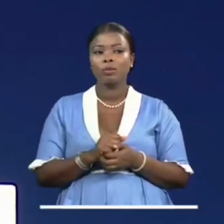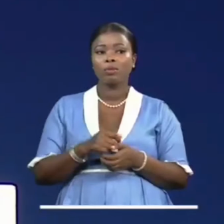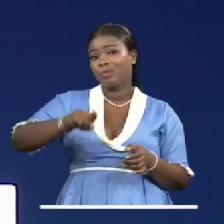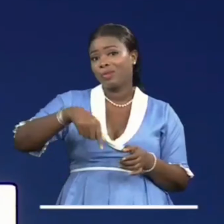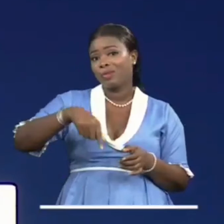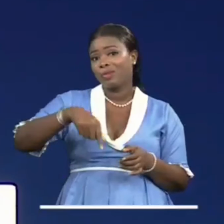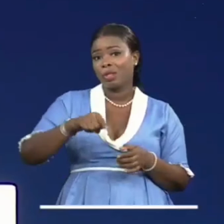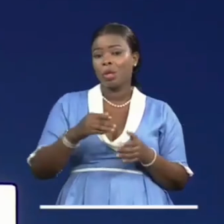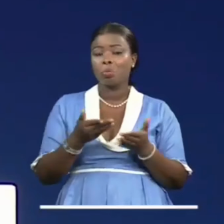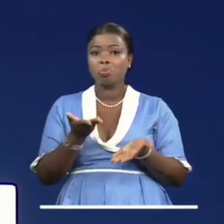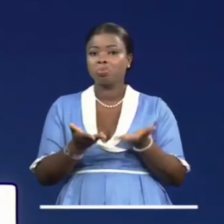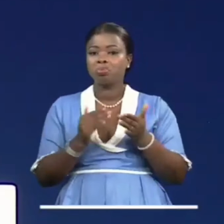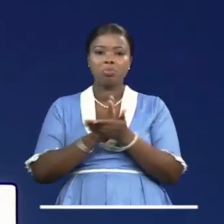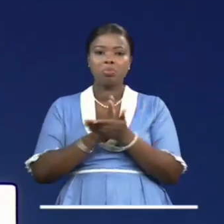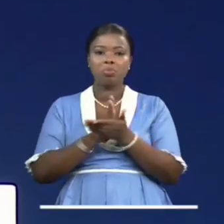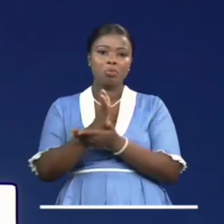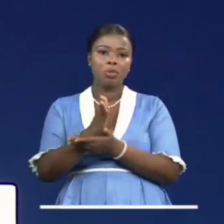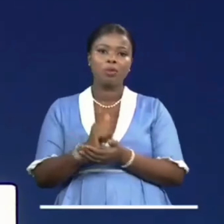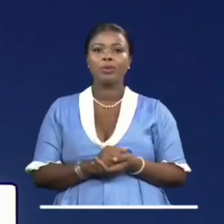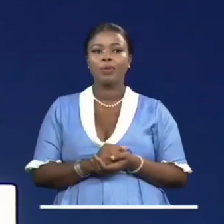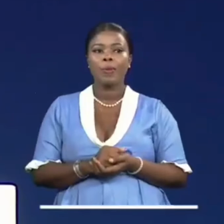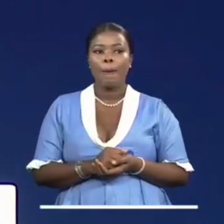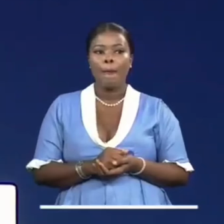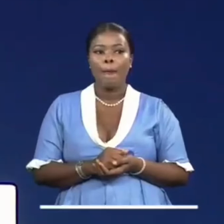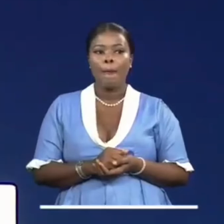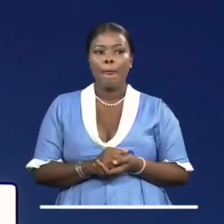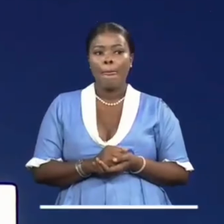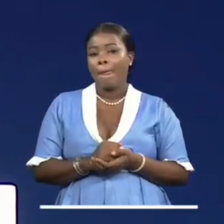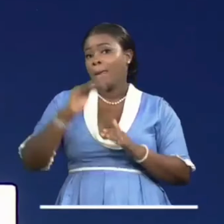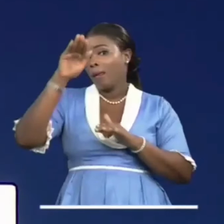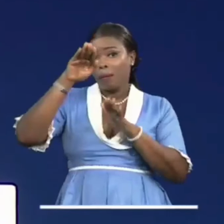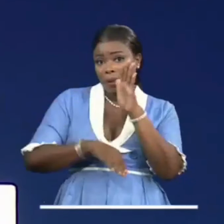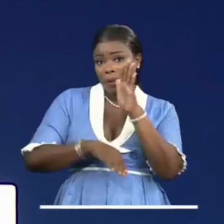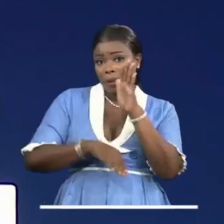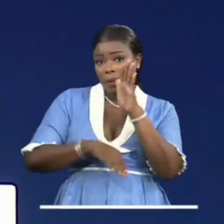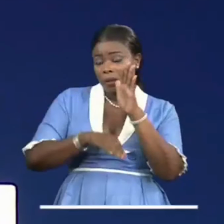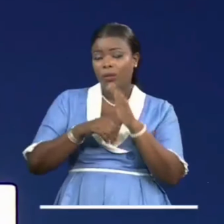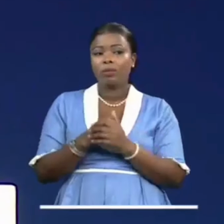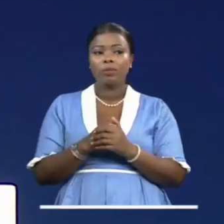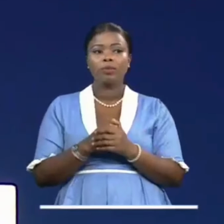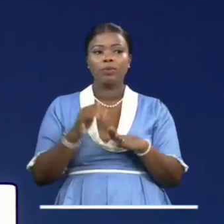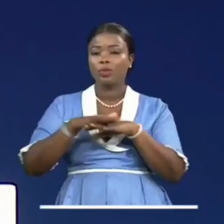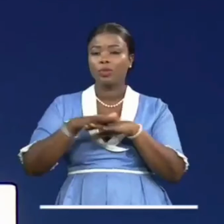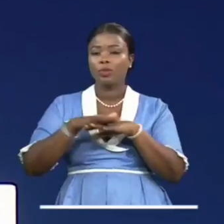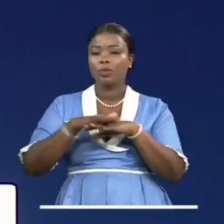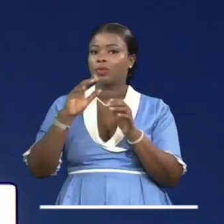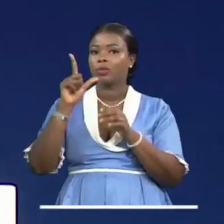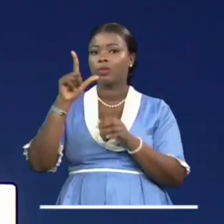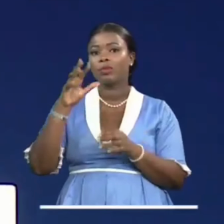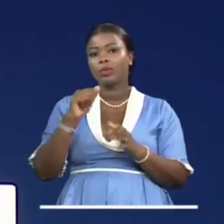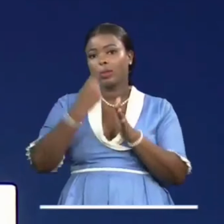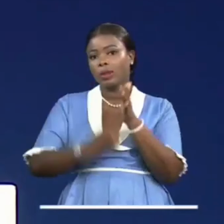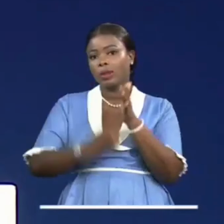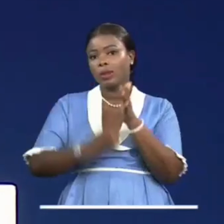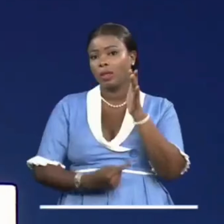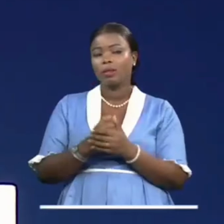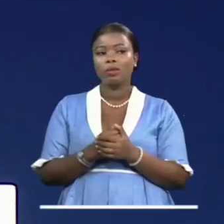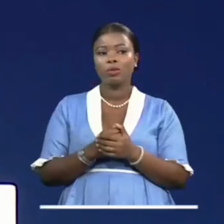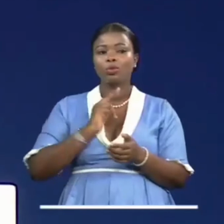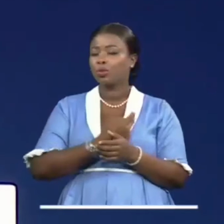ceci permettra de reprofiler l'encs de la dette et de baisser le poids de la dette extérieur sur laquelle nous sommes très vulnérable notamment vis-à-vis du risqu